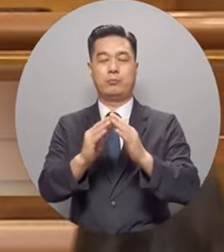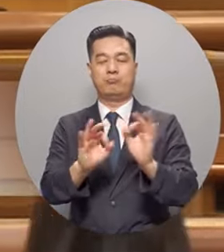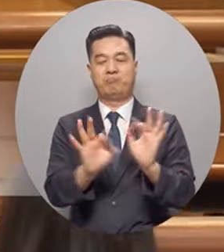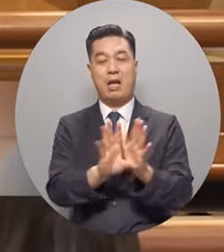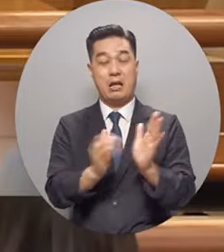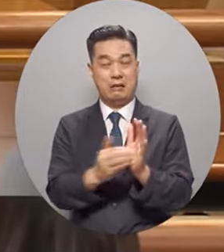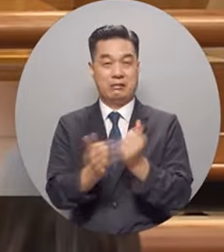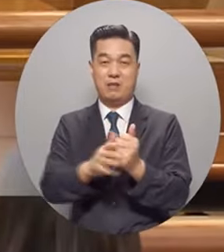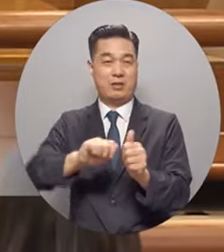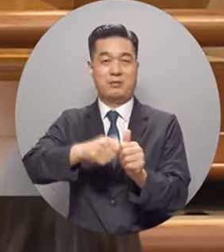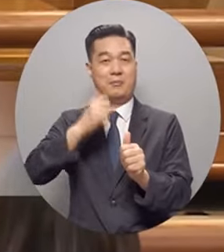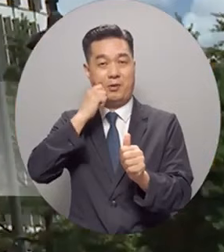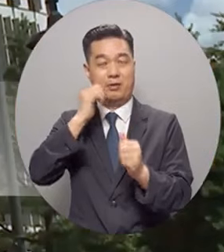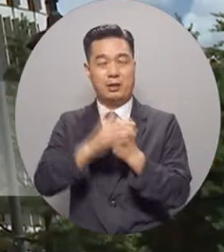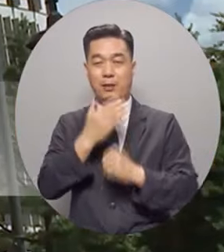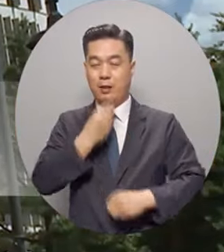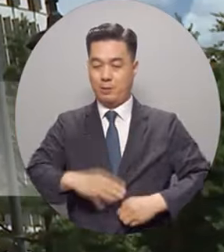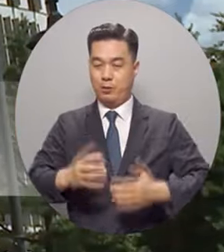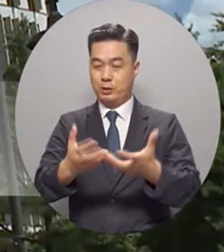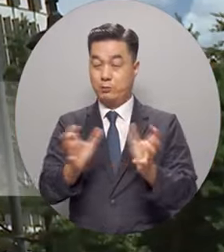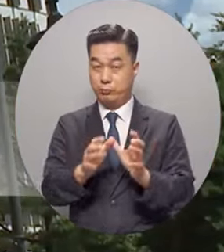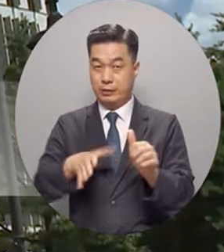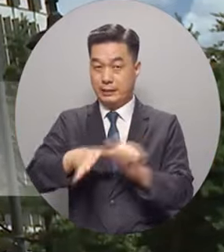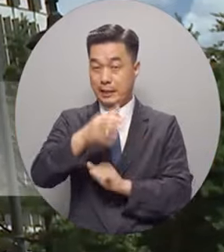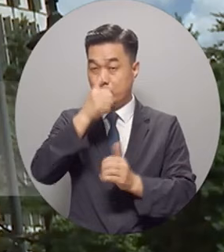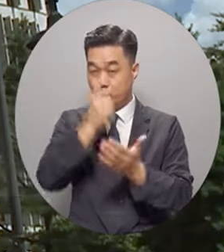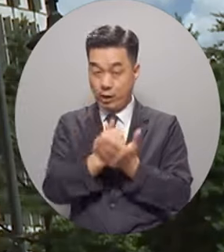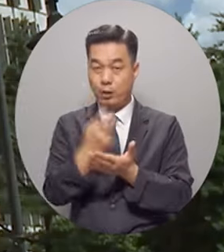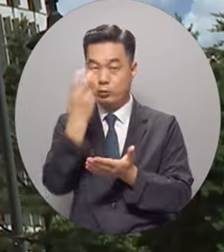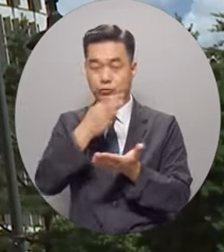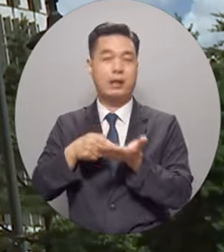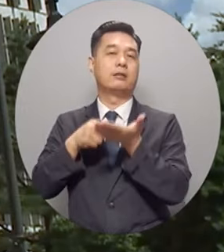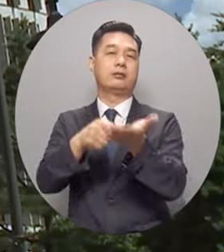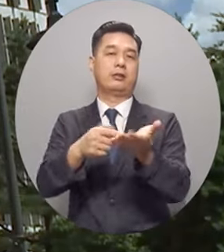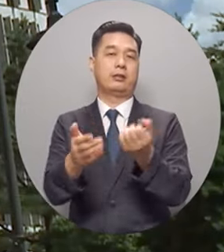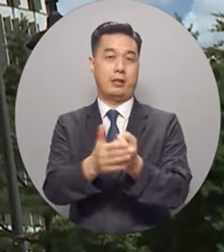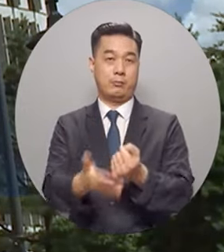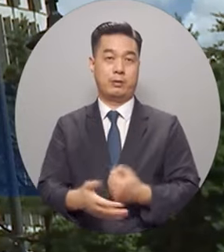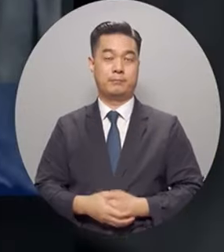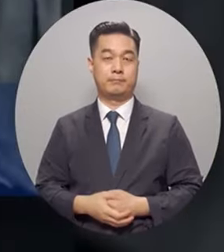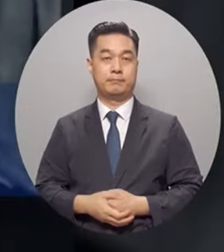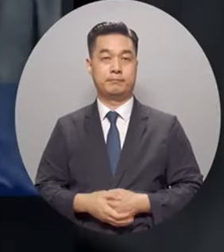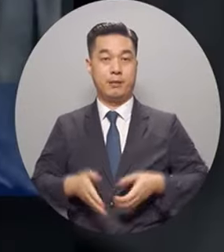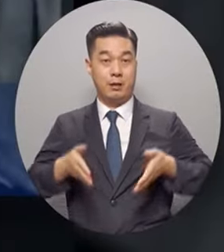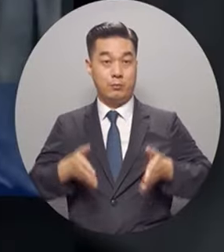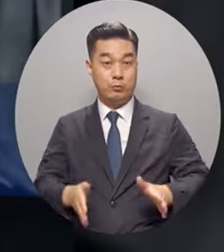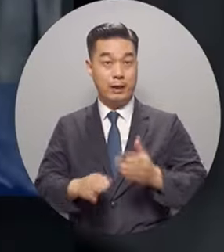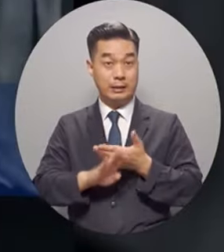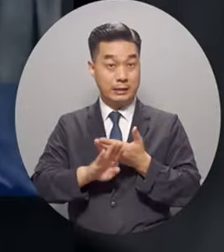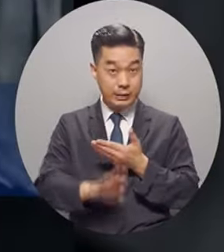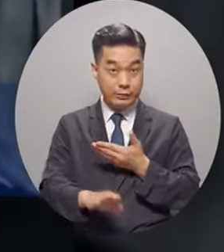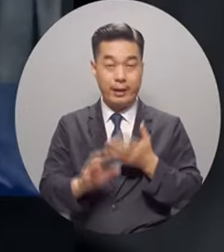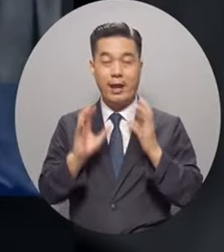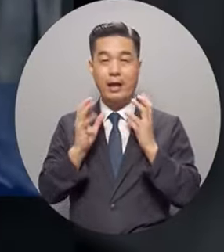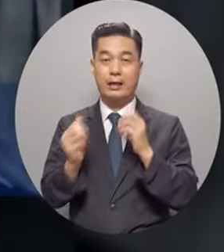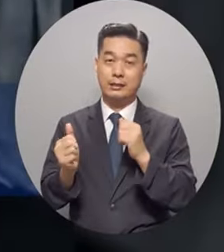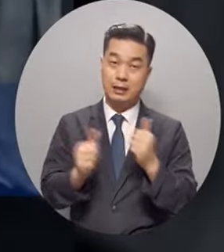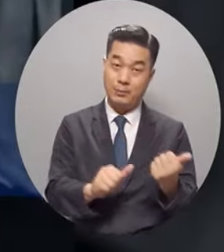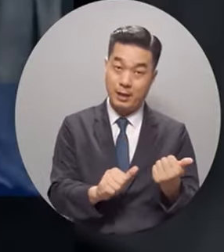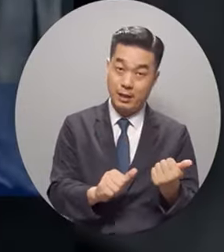복지부도 살인혐의로 수사 의뢰 따른 결정입니다 분만이 개시된 이후에 태아가